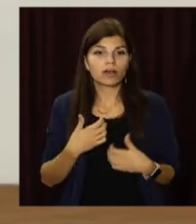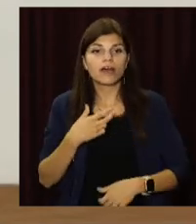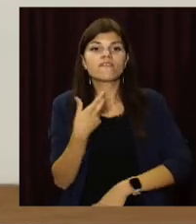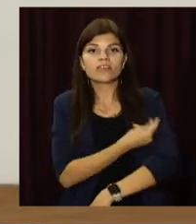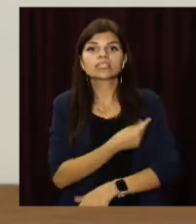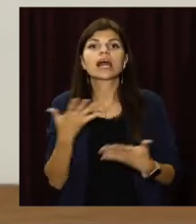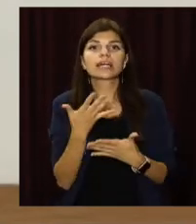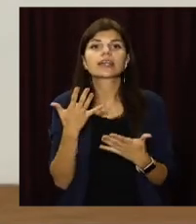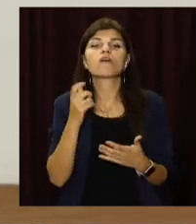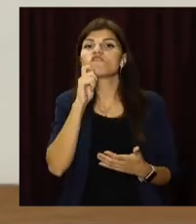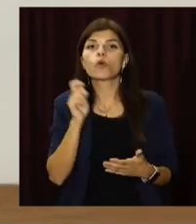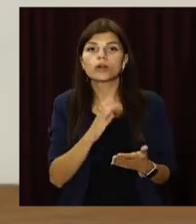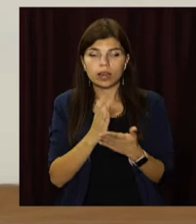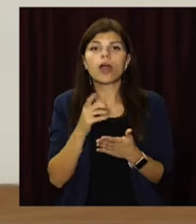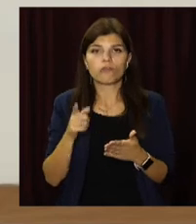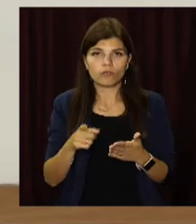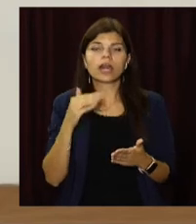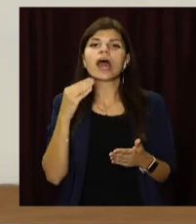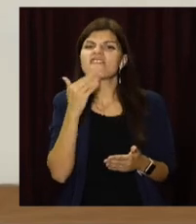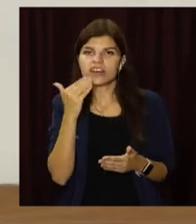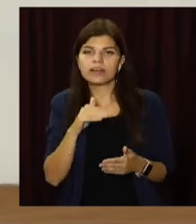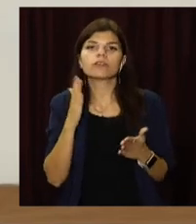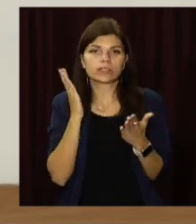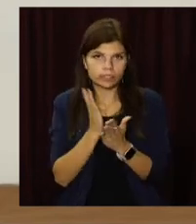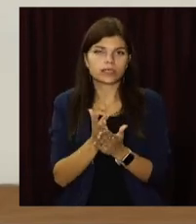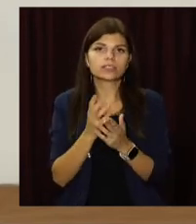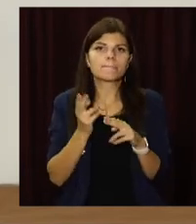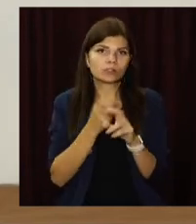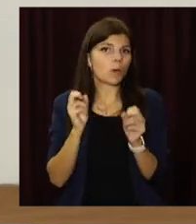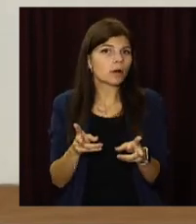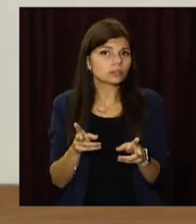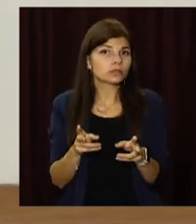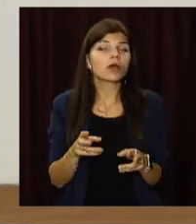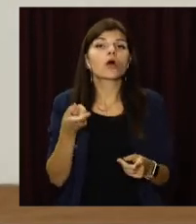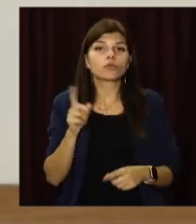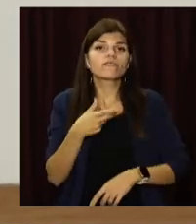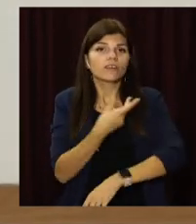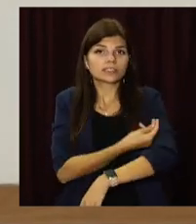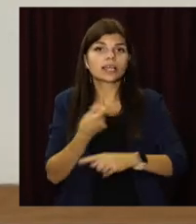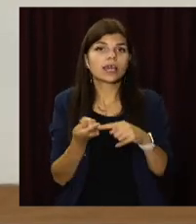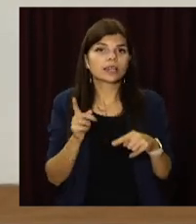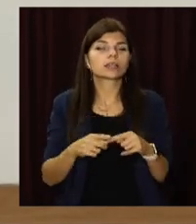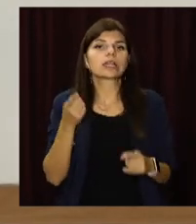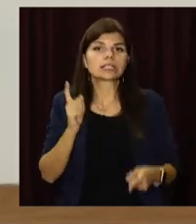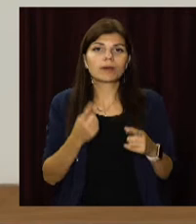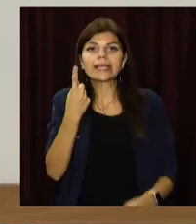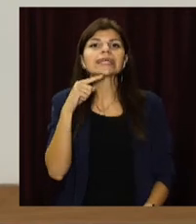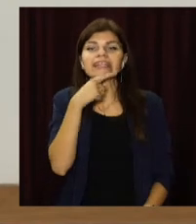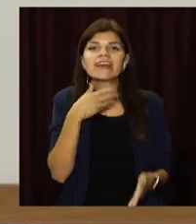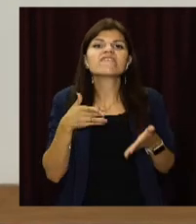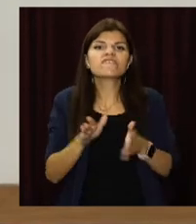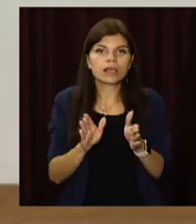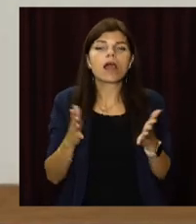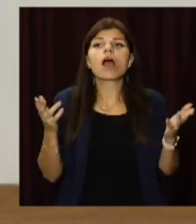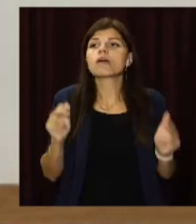Вакцини, які є в Україні, надійні, ефективні і безпечні. Тому вакцинація – це насправді єдиний вихід